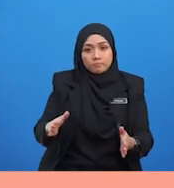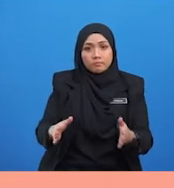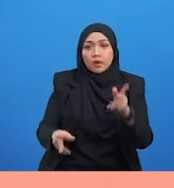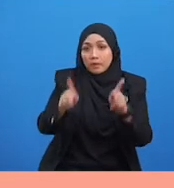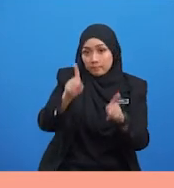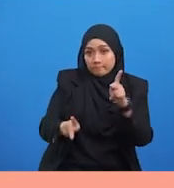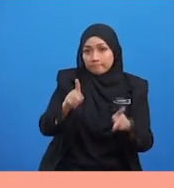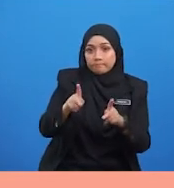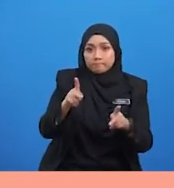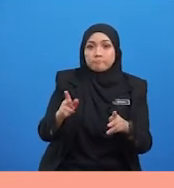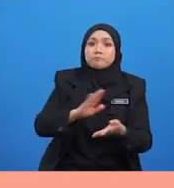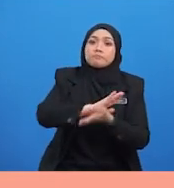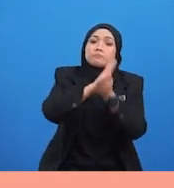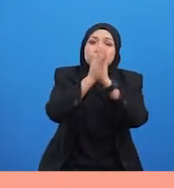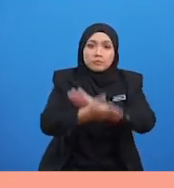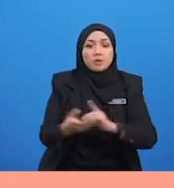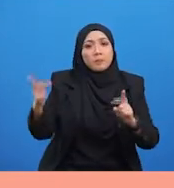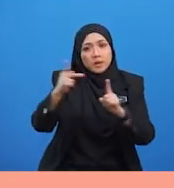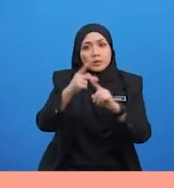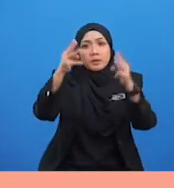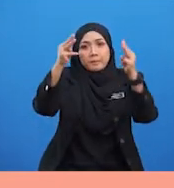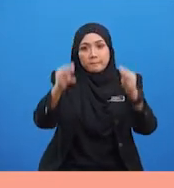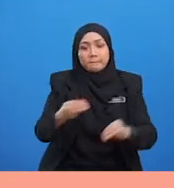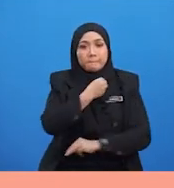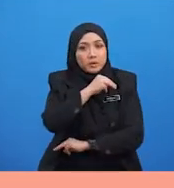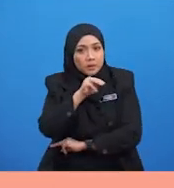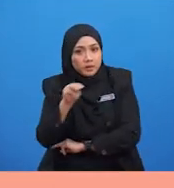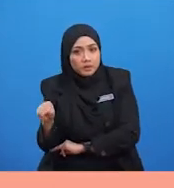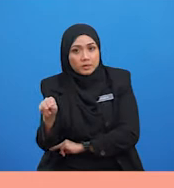kepada mereka. 6 markah.